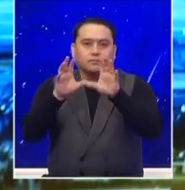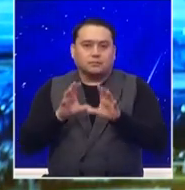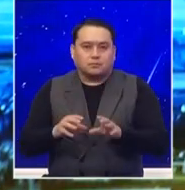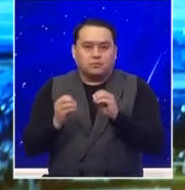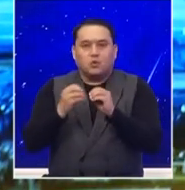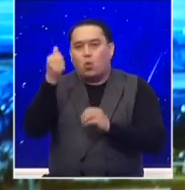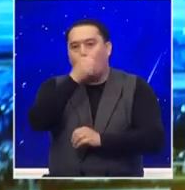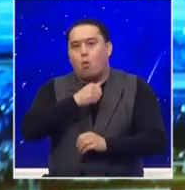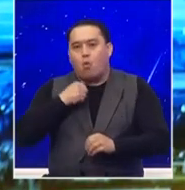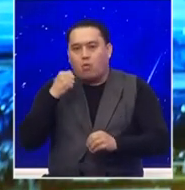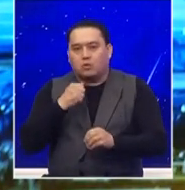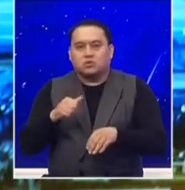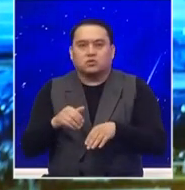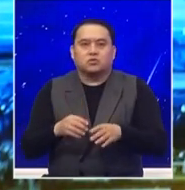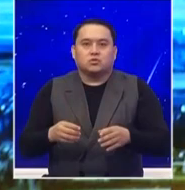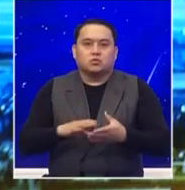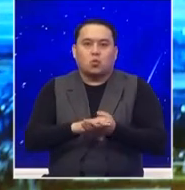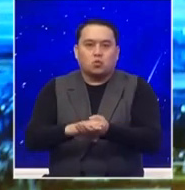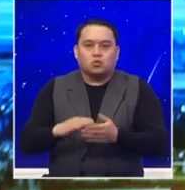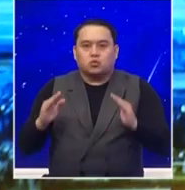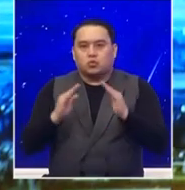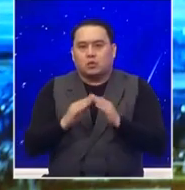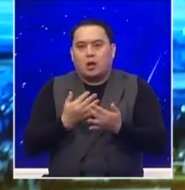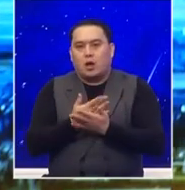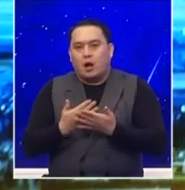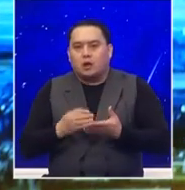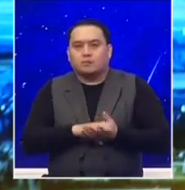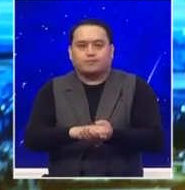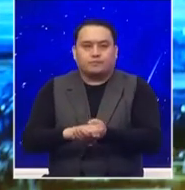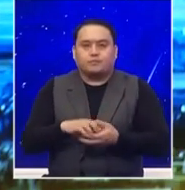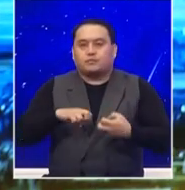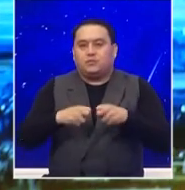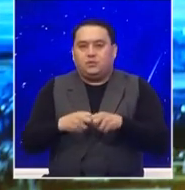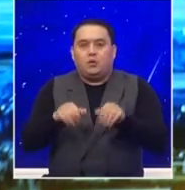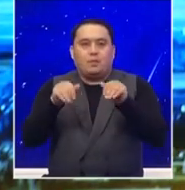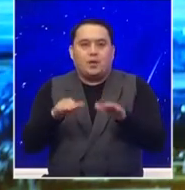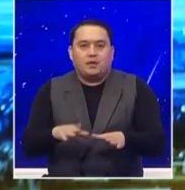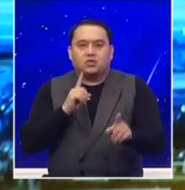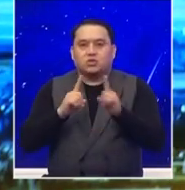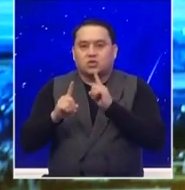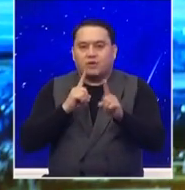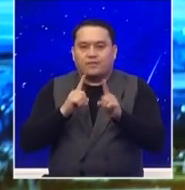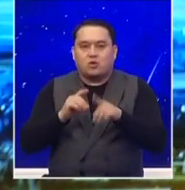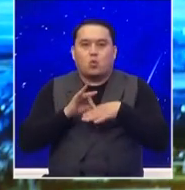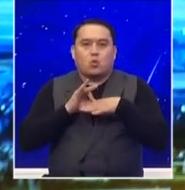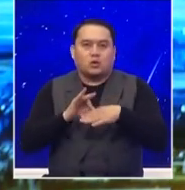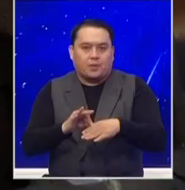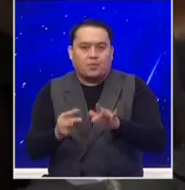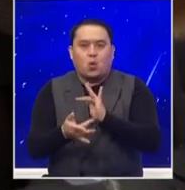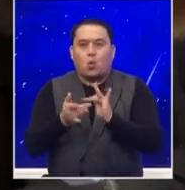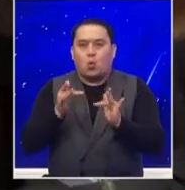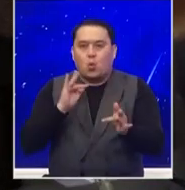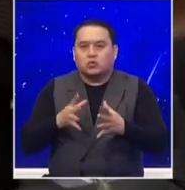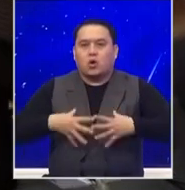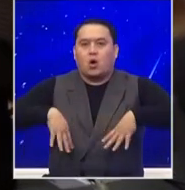10 жыл. Мерейлі жылға орай достық үйінде түрлі дауды бейбіт жолмен шешу мәселесіне арналған семинар-конференция өтті. Онлайн